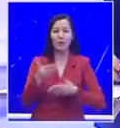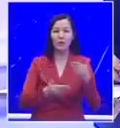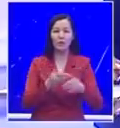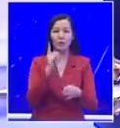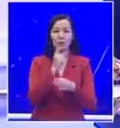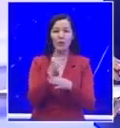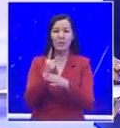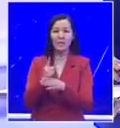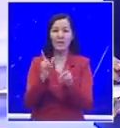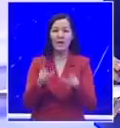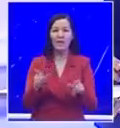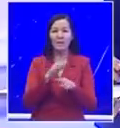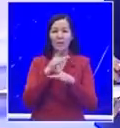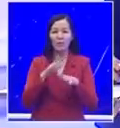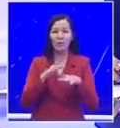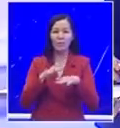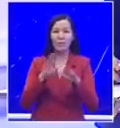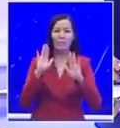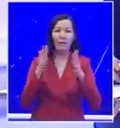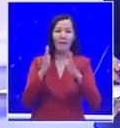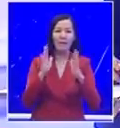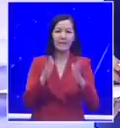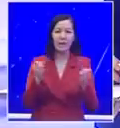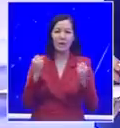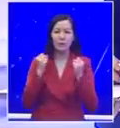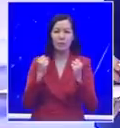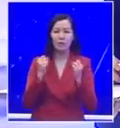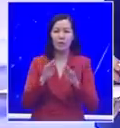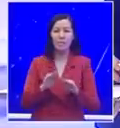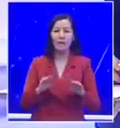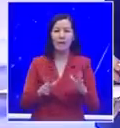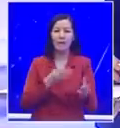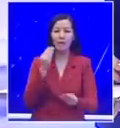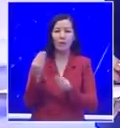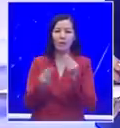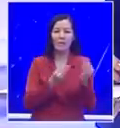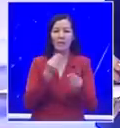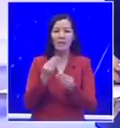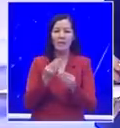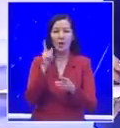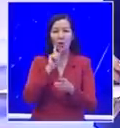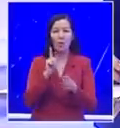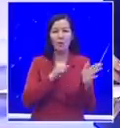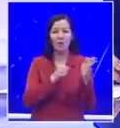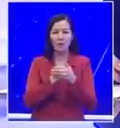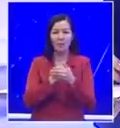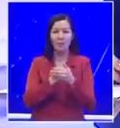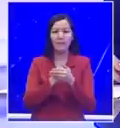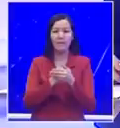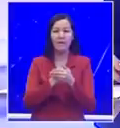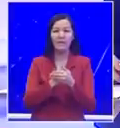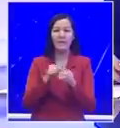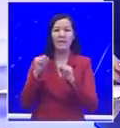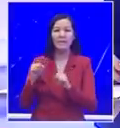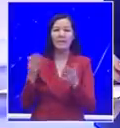шектеледі. Сондай-ақ адамдар көп жиналатын парктер мен скверлер, спорттық және балалар алаңдары белгісіз мерзімге жабылды. Сонымен сақтық